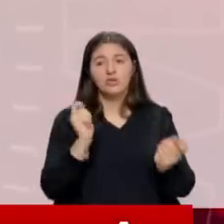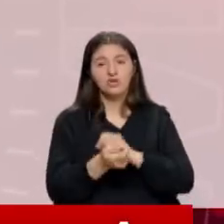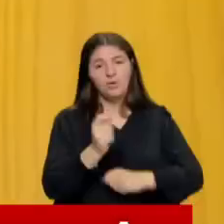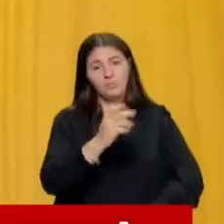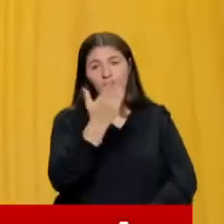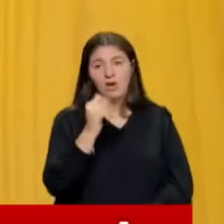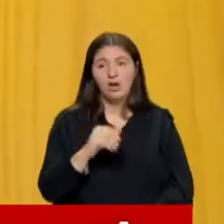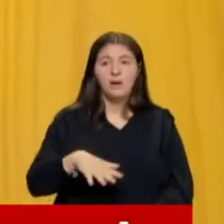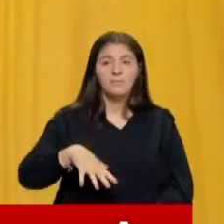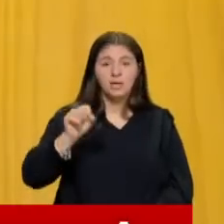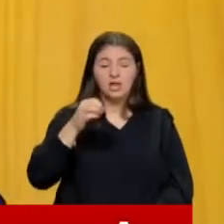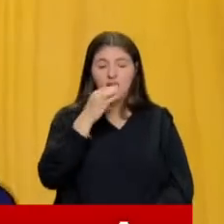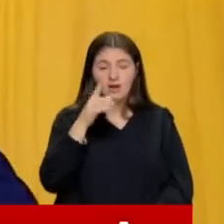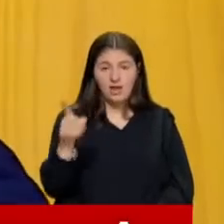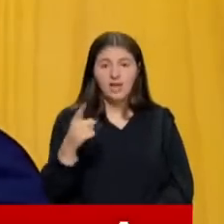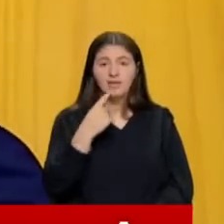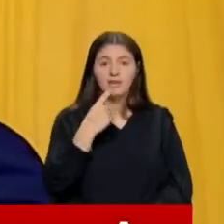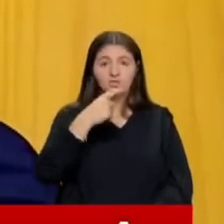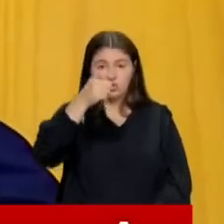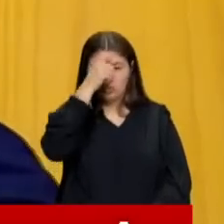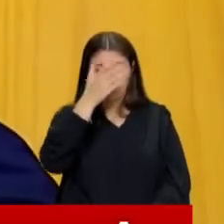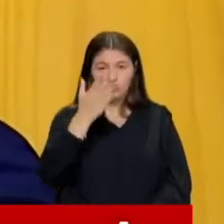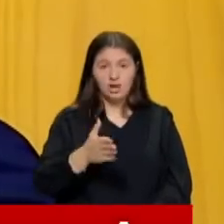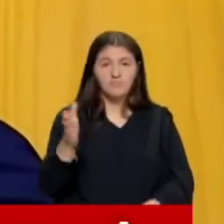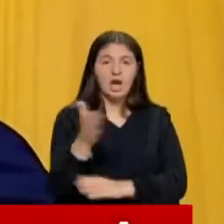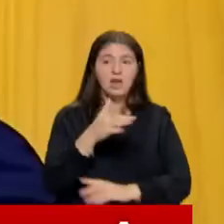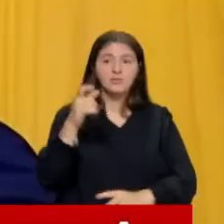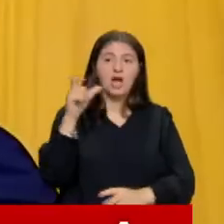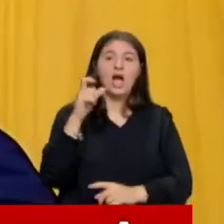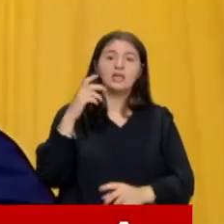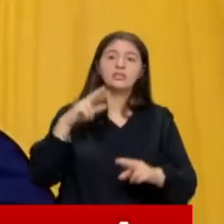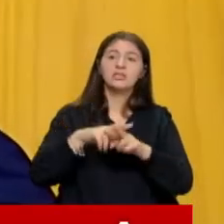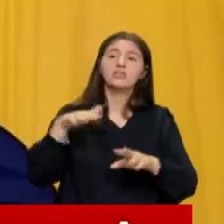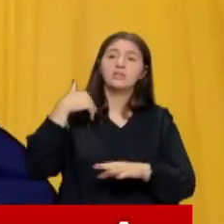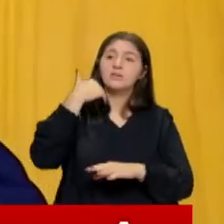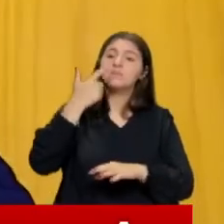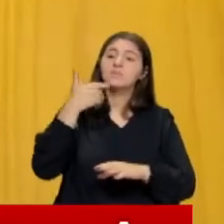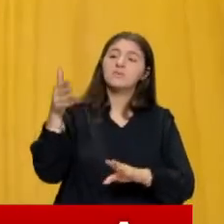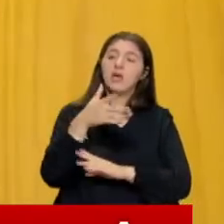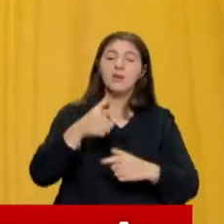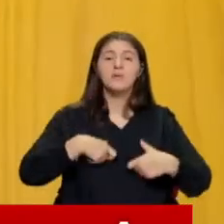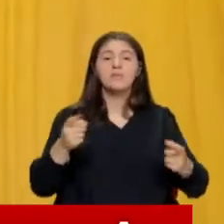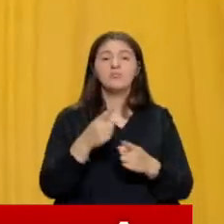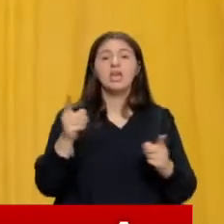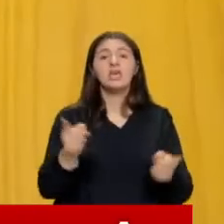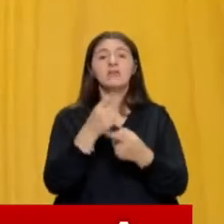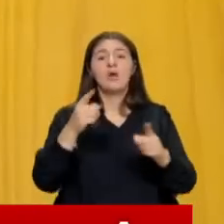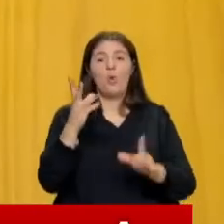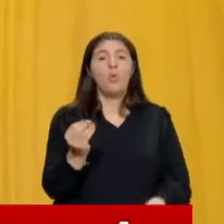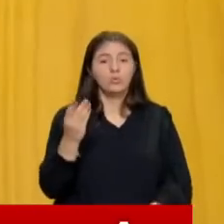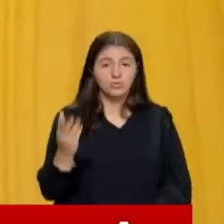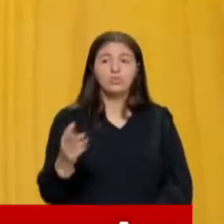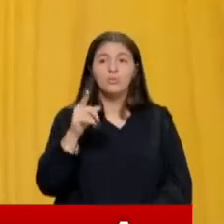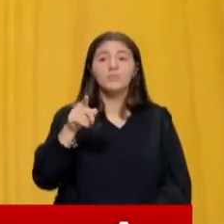değiştiriyor başkentimizin Ankara dilimizin Türkçe Bayrağımızın ay yıldızlı Albayrak milli marşımızın İstiklal Marşı